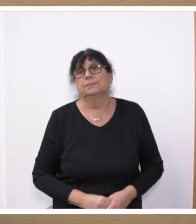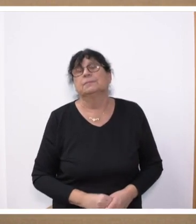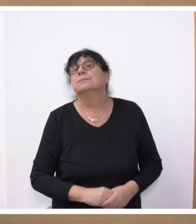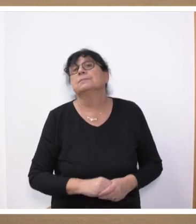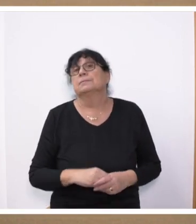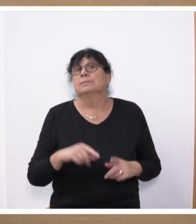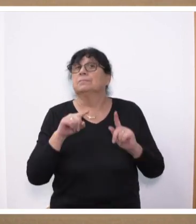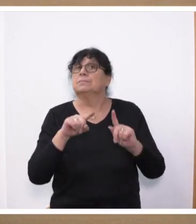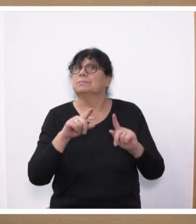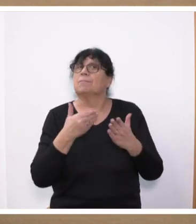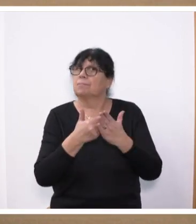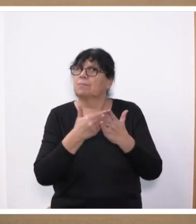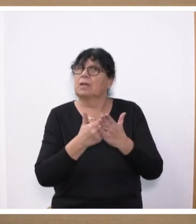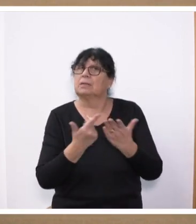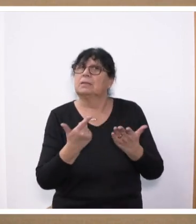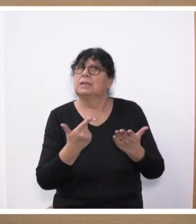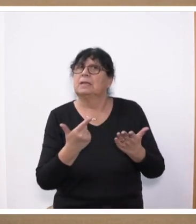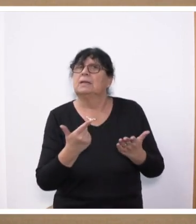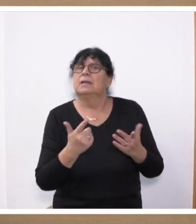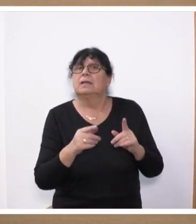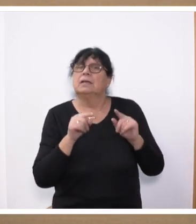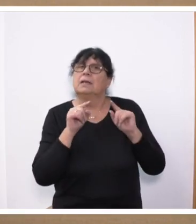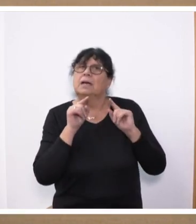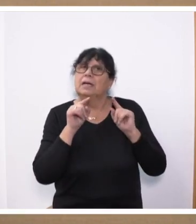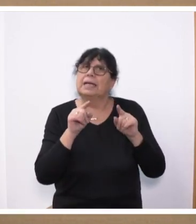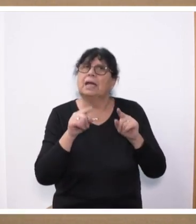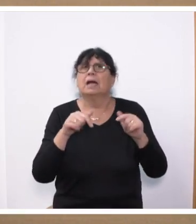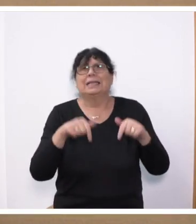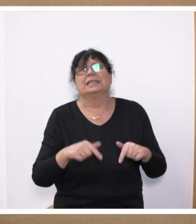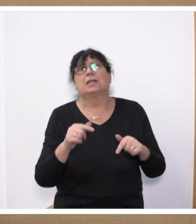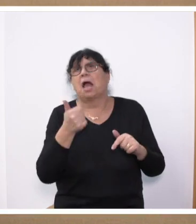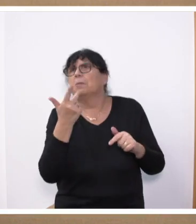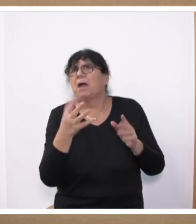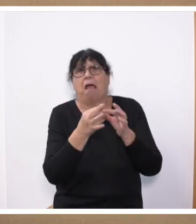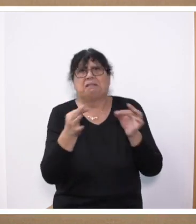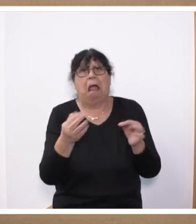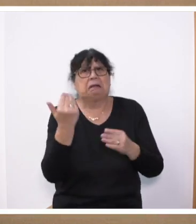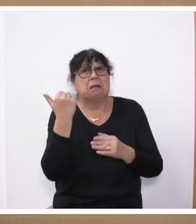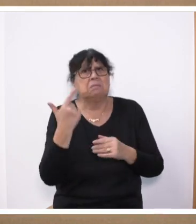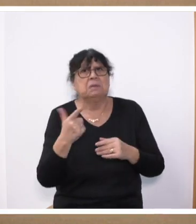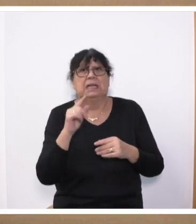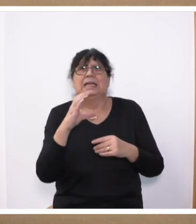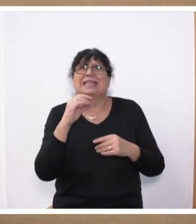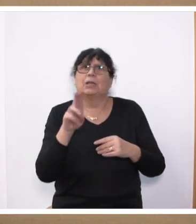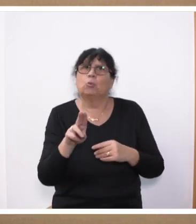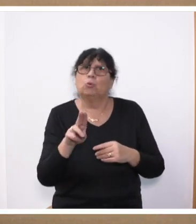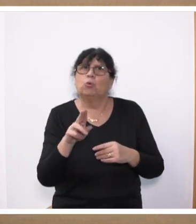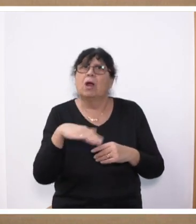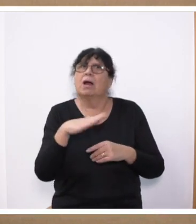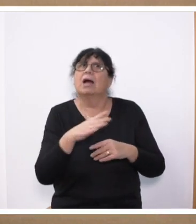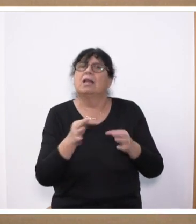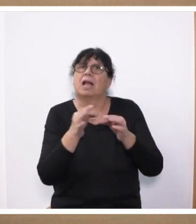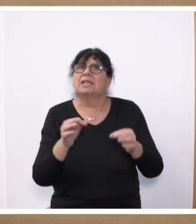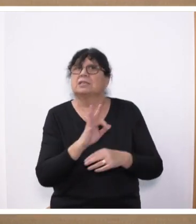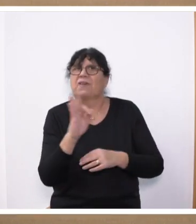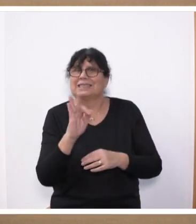Und das belegt sich auch an der Stelle, dass es jetzt wenige Tage her ist, dass es die CDU-Landtagsfraktion